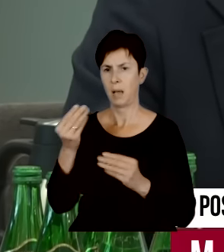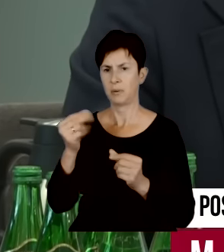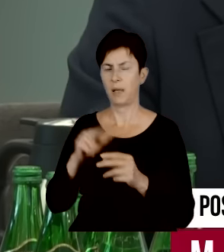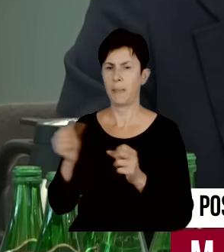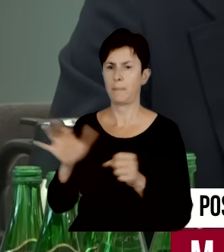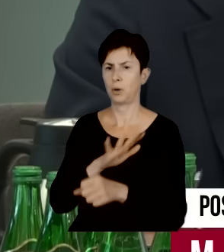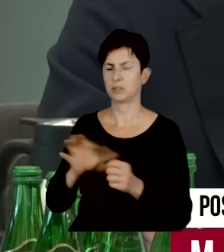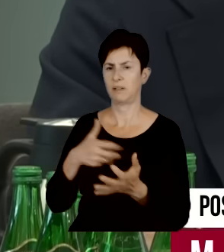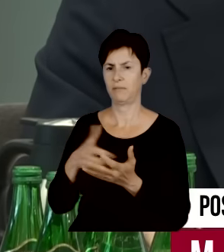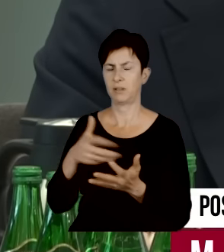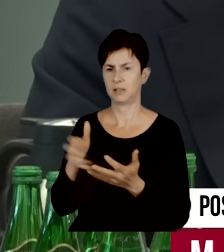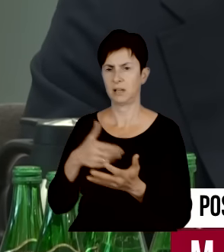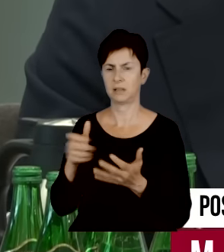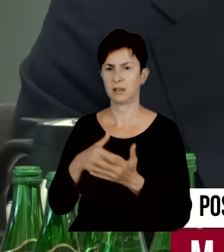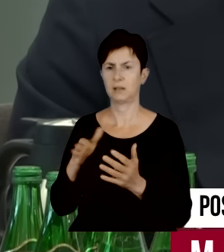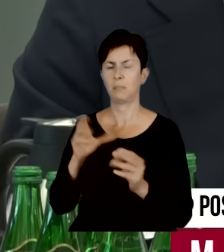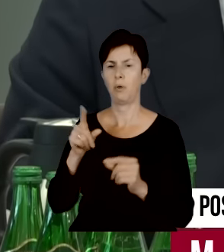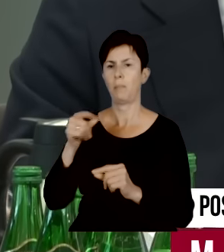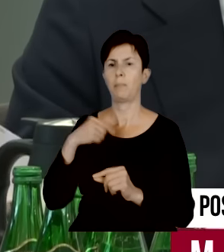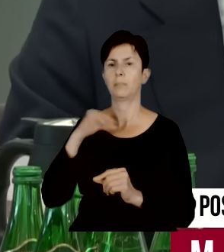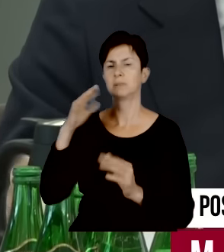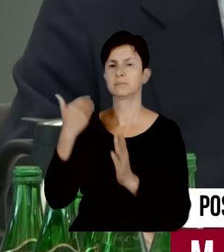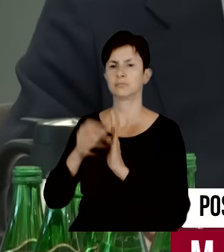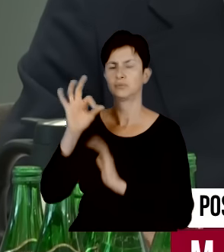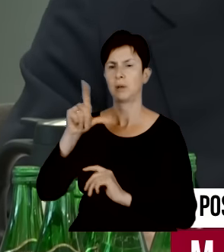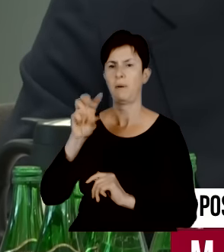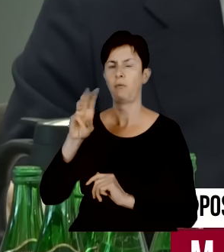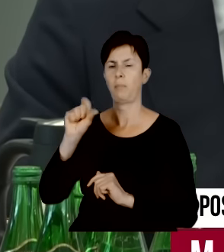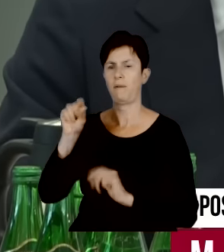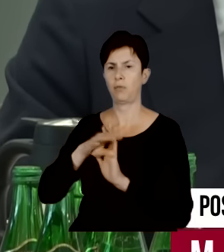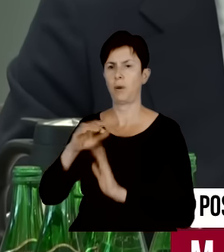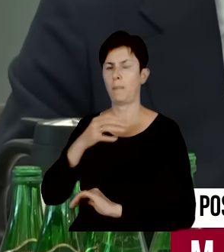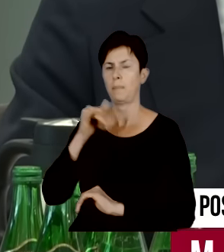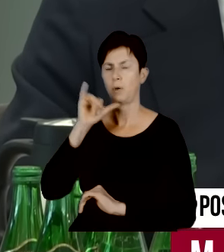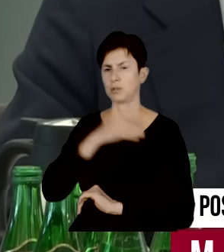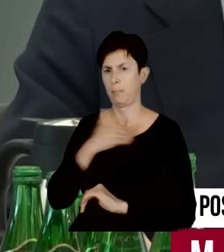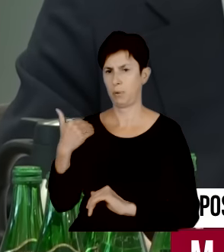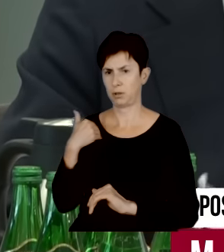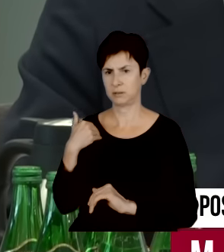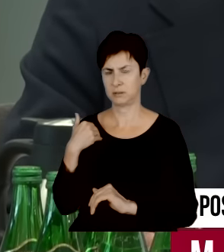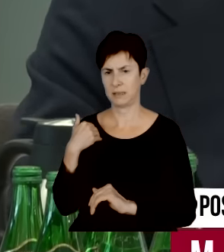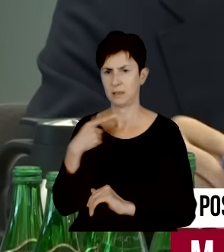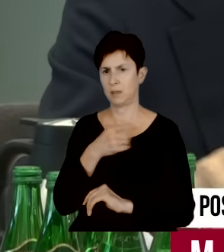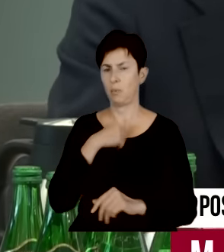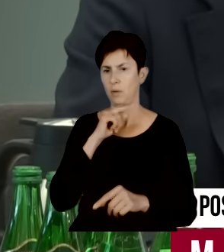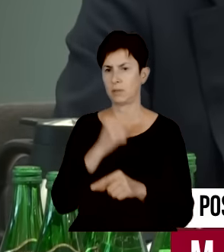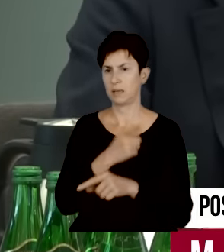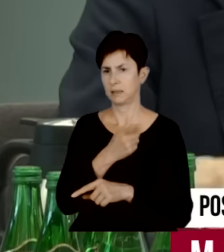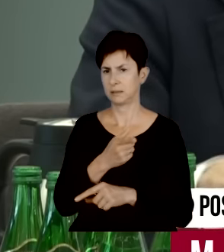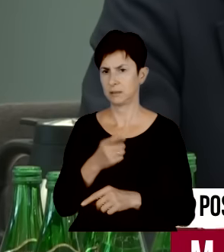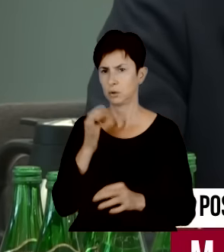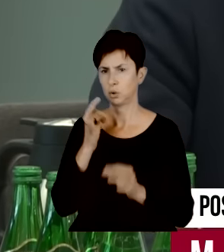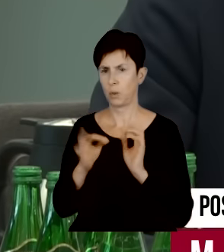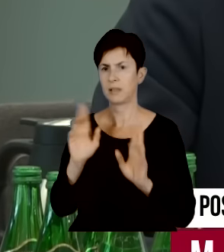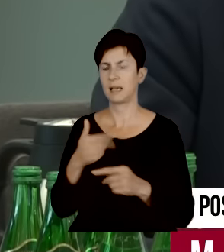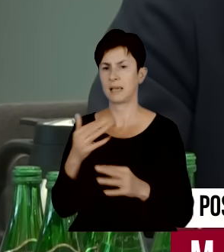poniesionych przez Pocztę Polską i PWPW na przygotowanie wyborów kopertowych kiedy wydawał pan tą decyzję precyzyjnie pytam kiedy